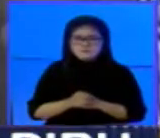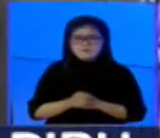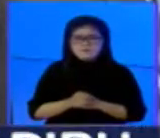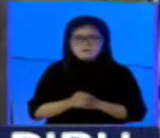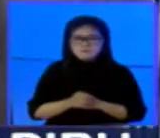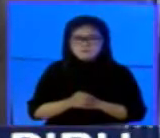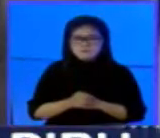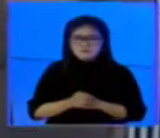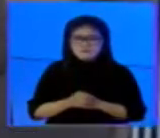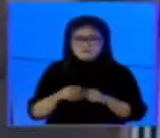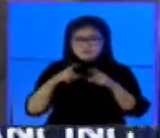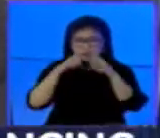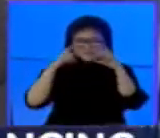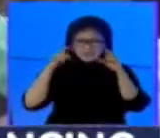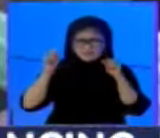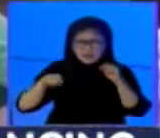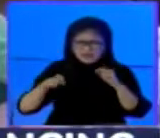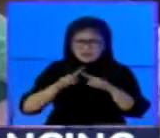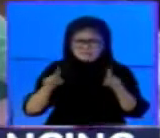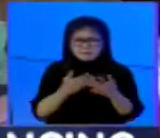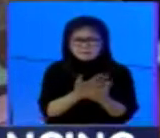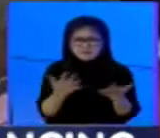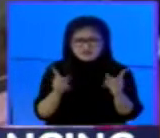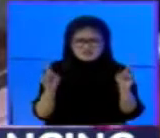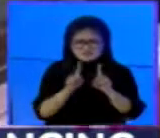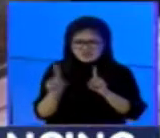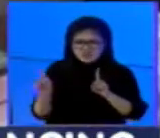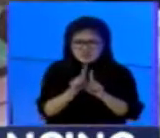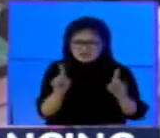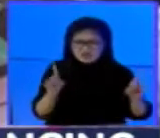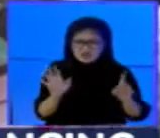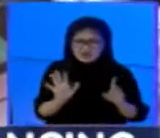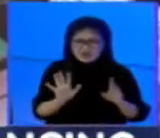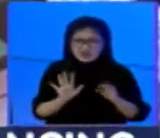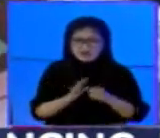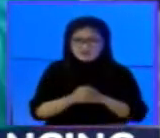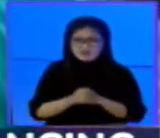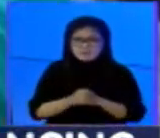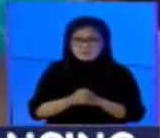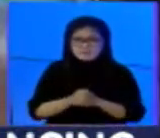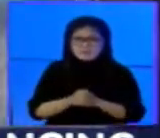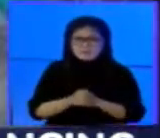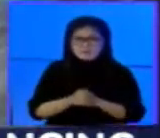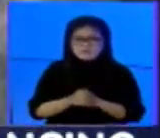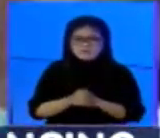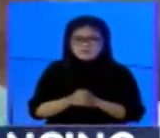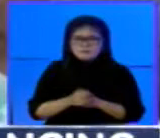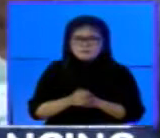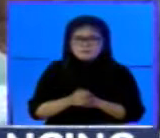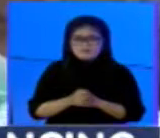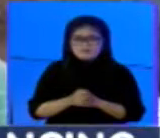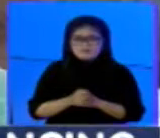Meski memakai masker, warga mengabaikan himbauan physical distancing atau menjaga jarak sesuai protokol COVID-19.